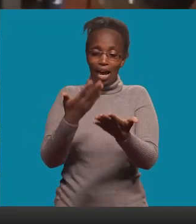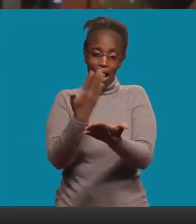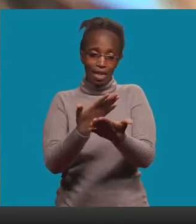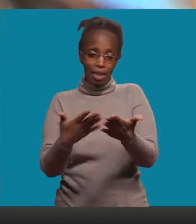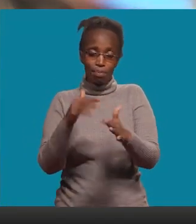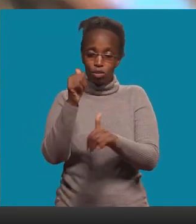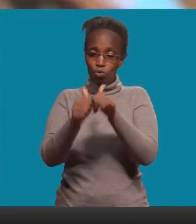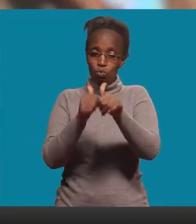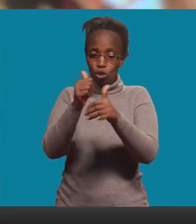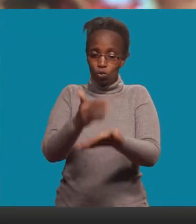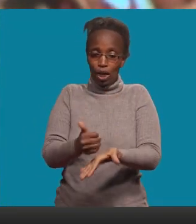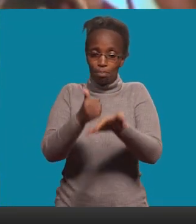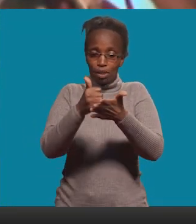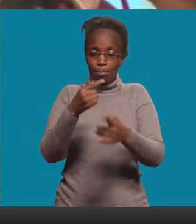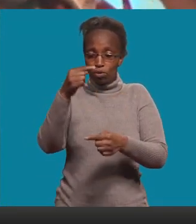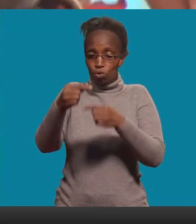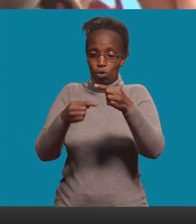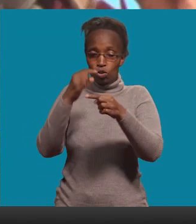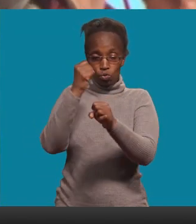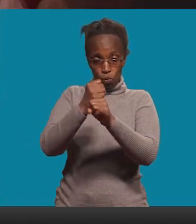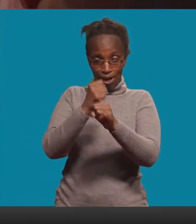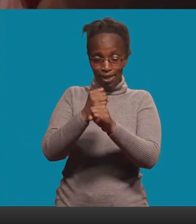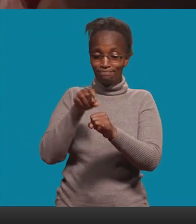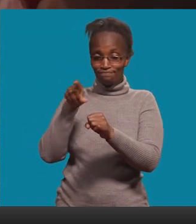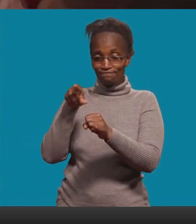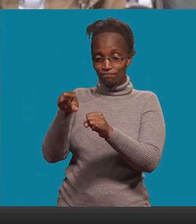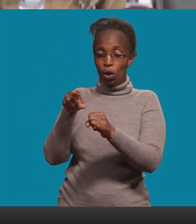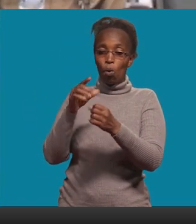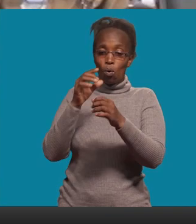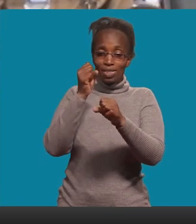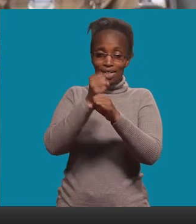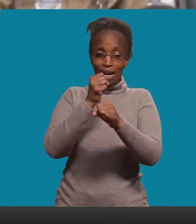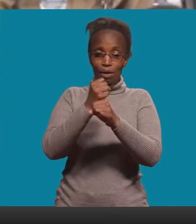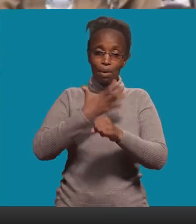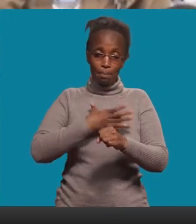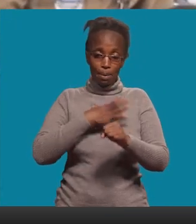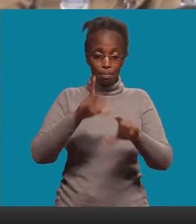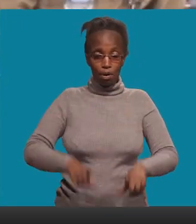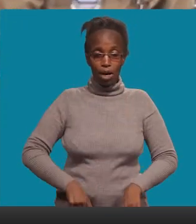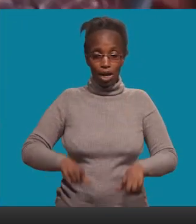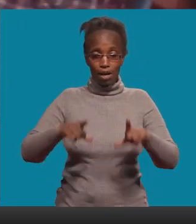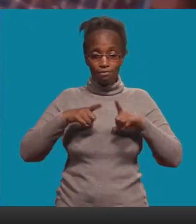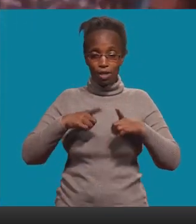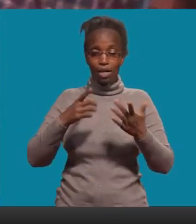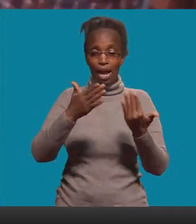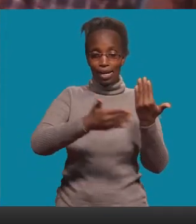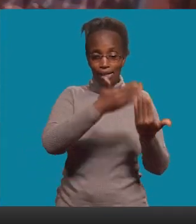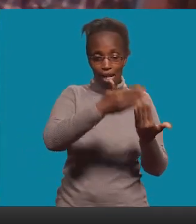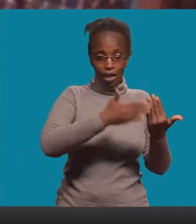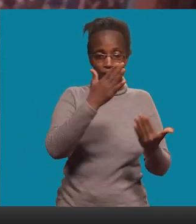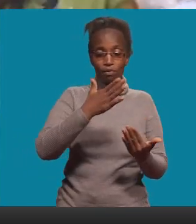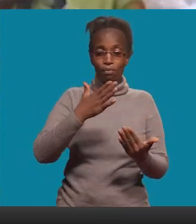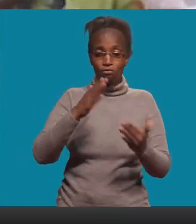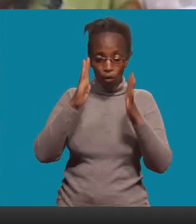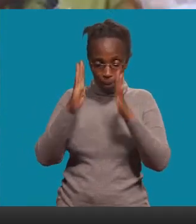kwa upesi. Shughuli hii nzima iliongozwa na mwenyekiti wa kamati ya hazina ya kitaifa ya watu wanaoishi na ulemavu nchini,